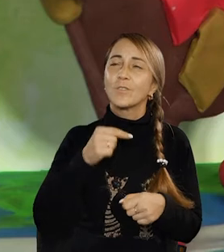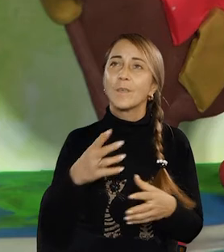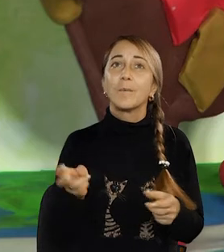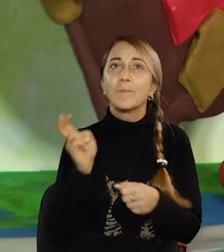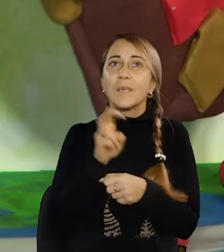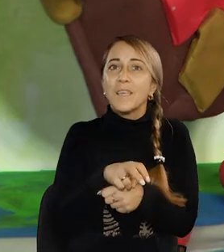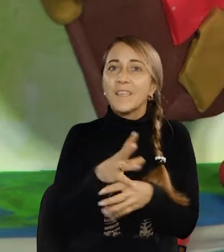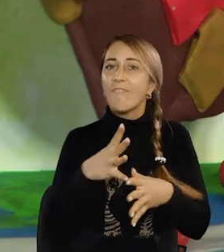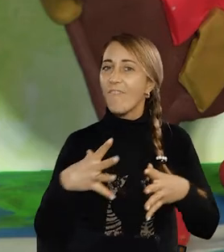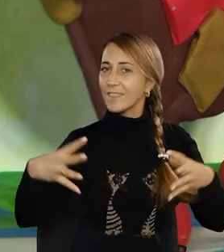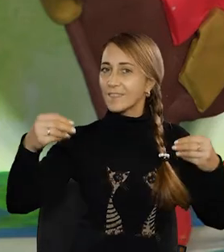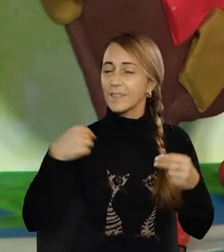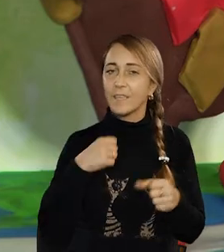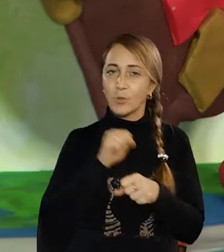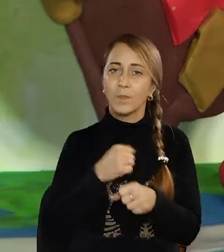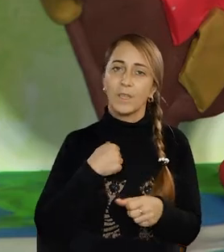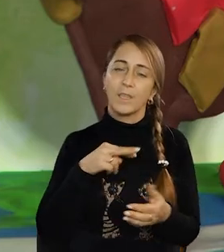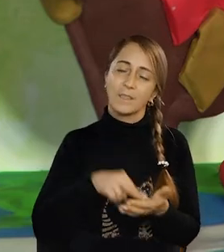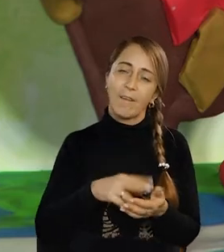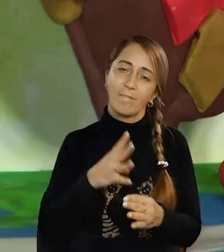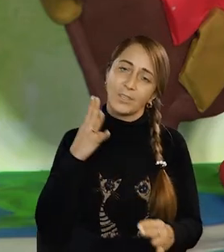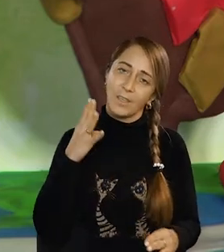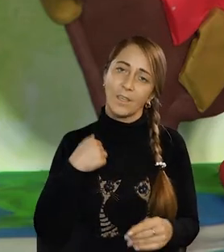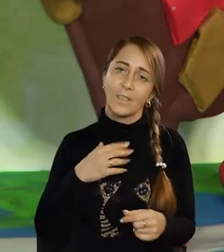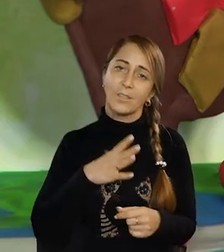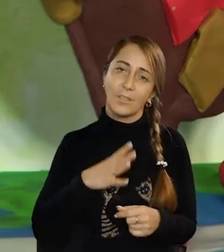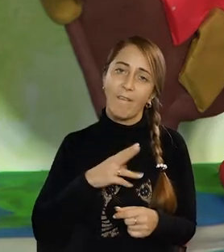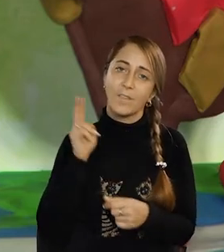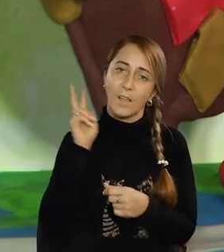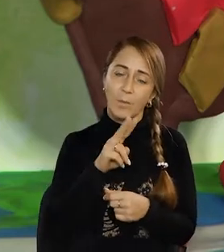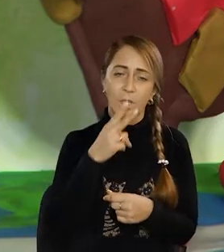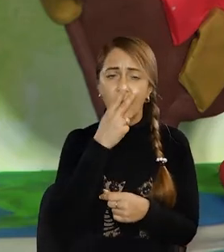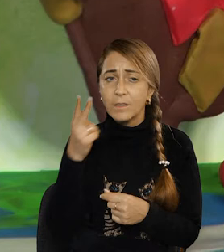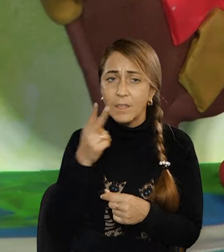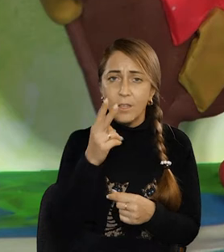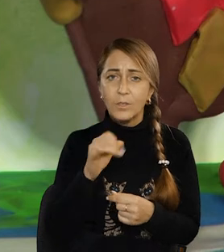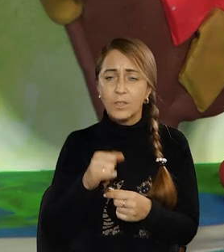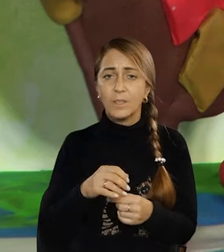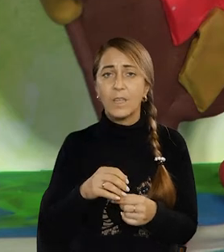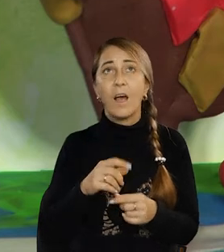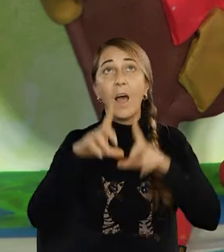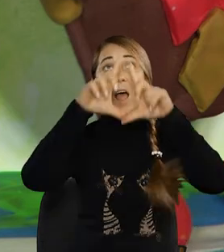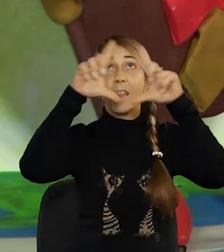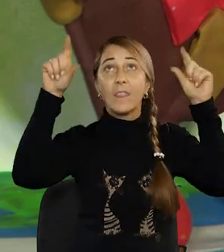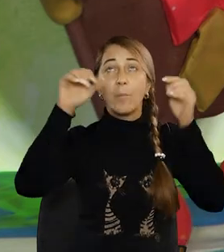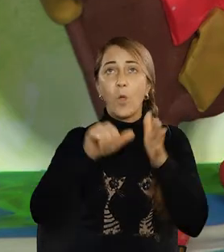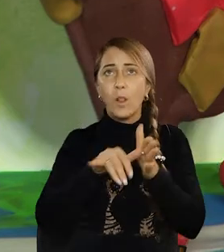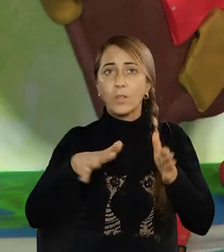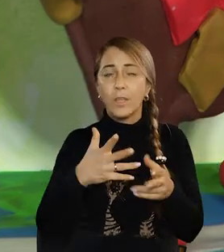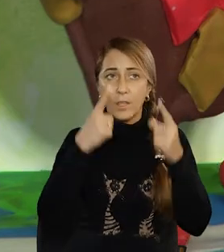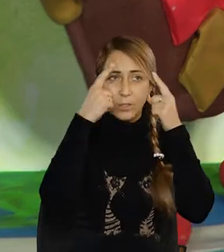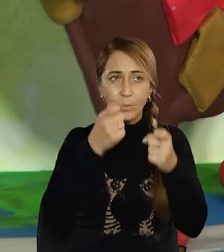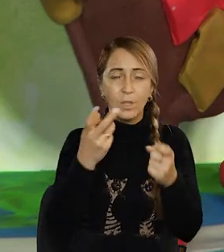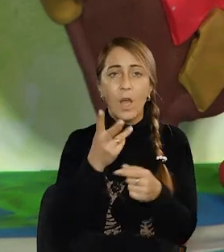весни. На зупинці я зайняв свою чергу і чемно чекав тролейбуса, заглядаючи на електронне табло, яке сповіщало,